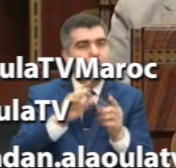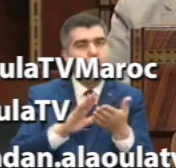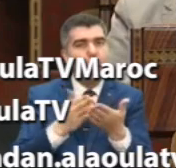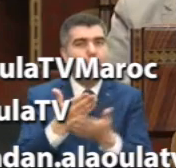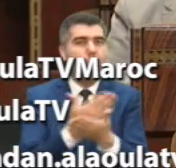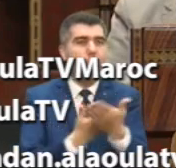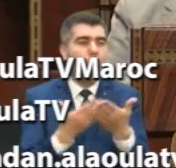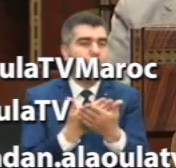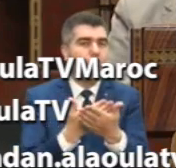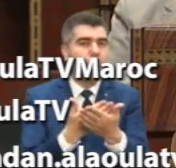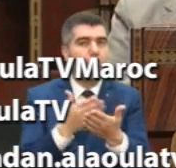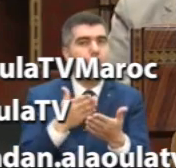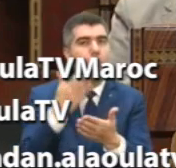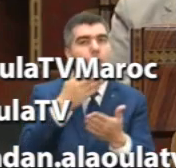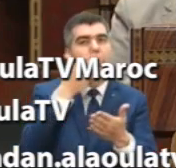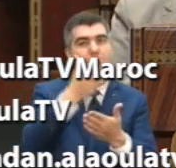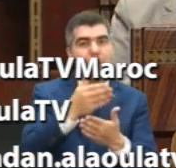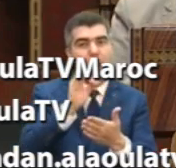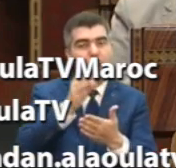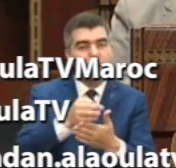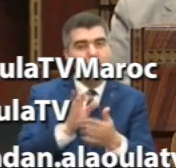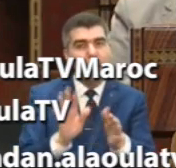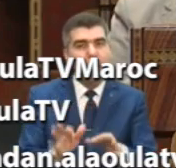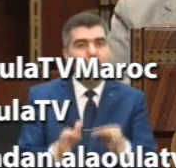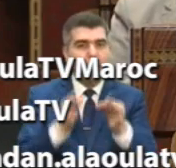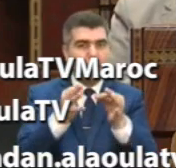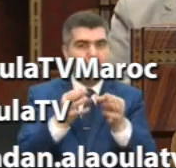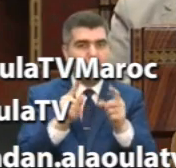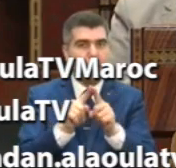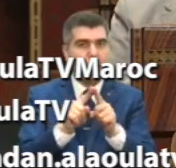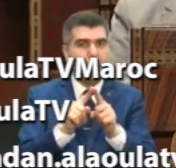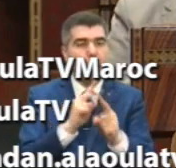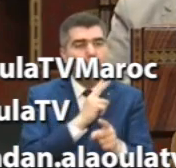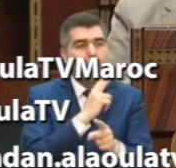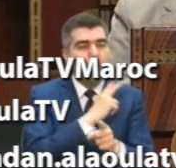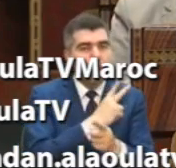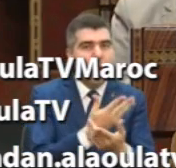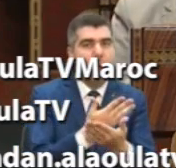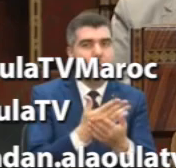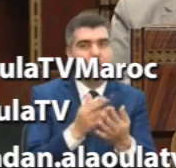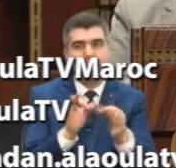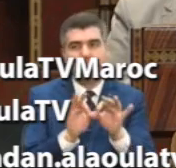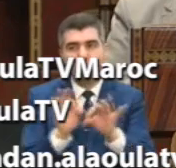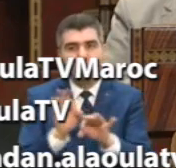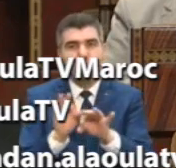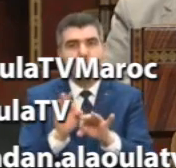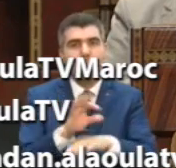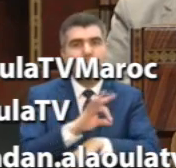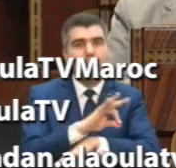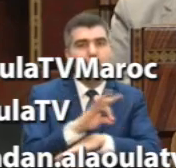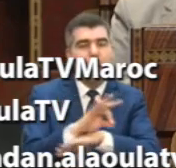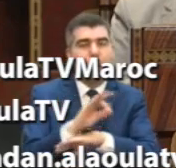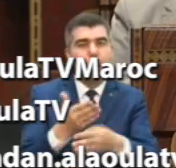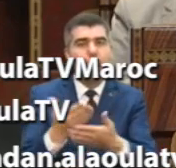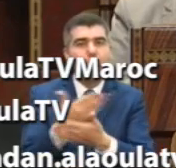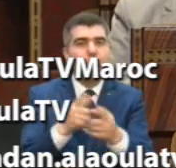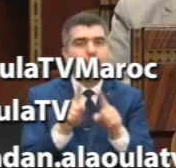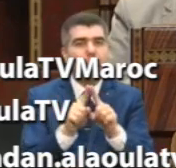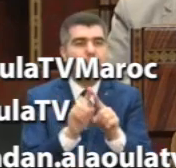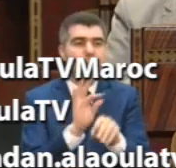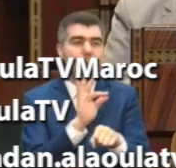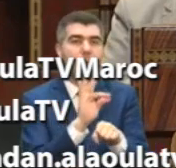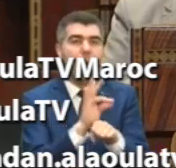ومتين وجيد يضمن تخريج أطر كفأة اللي غادي تولى التربية ديال الأولاد ديالنا وديال الناشئة